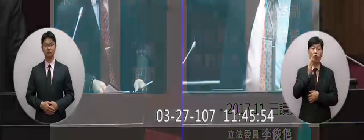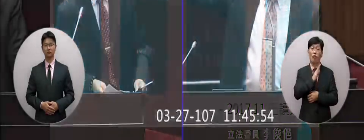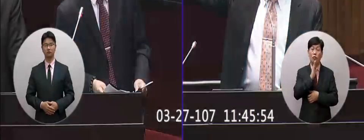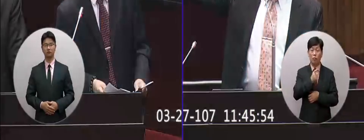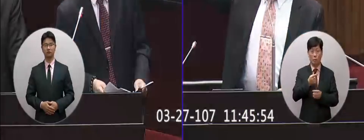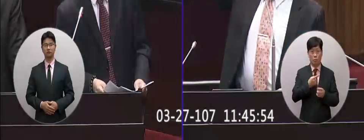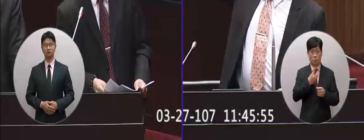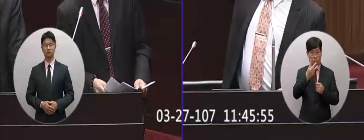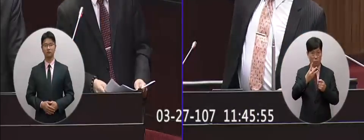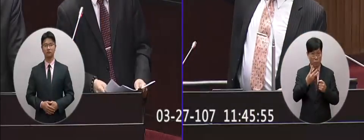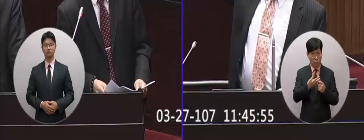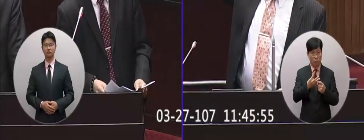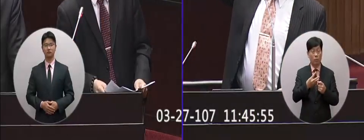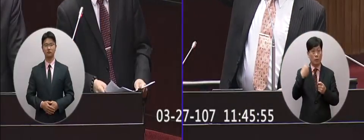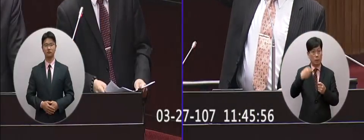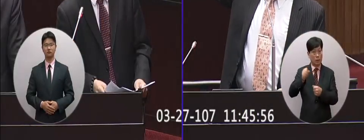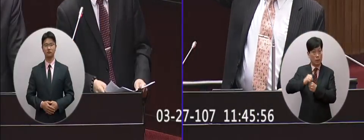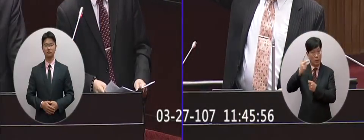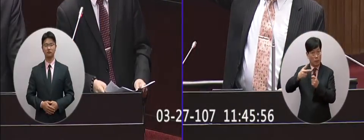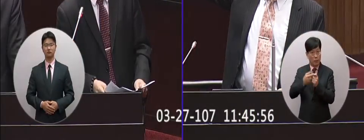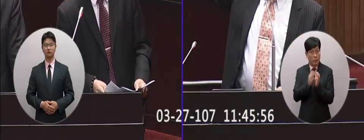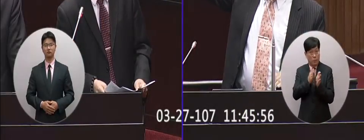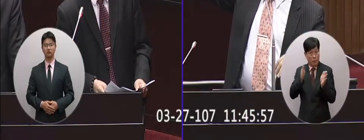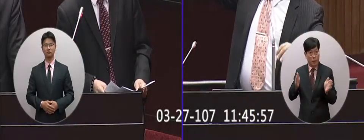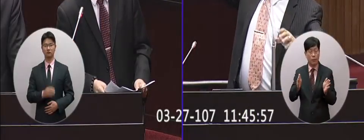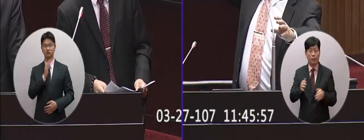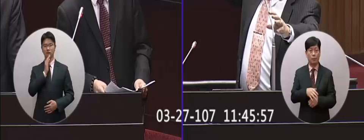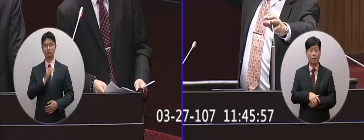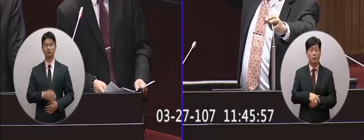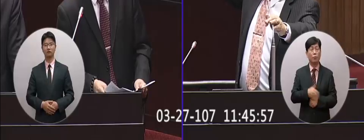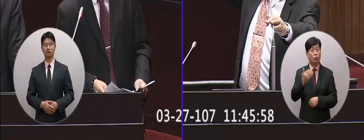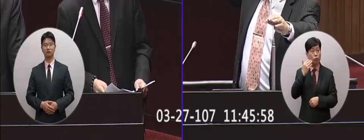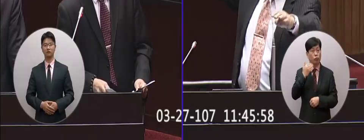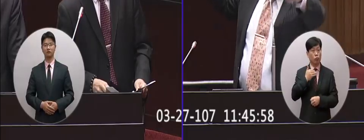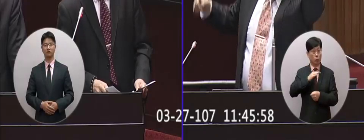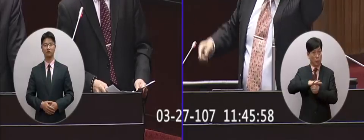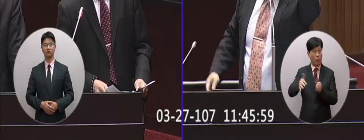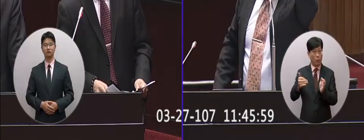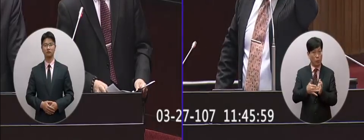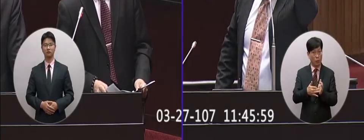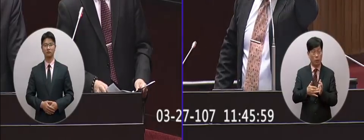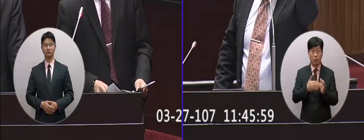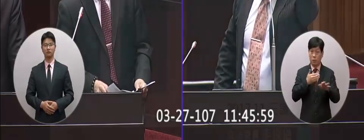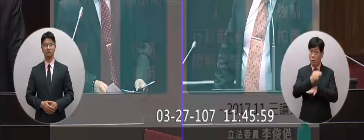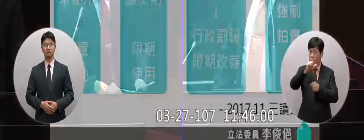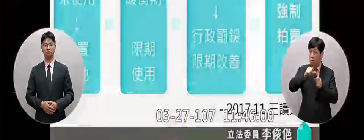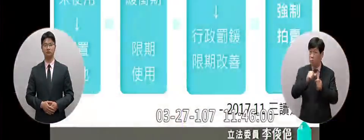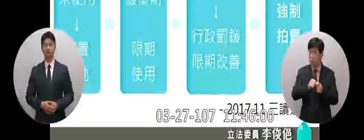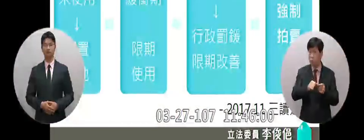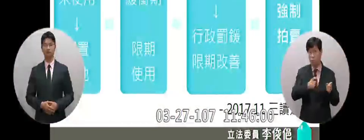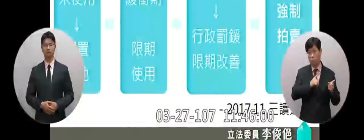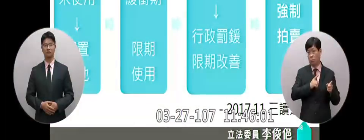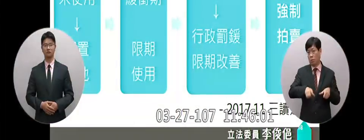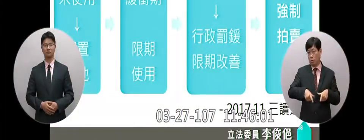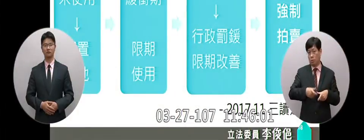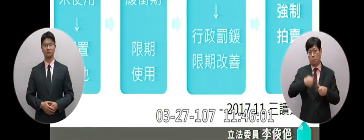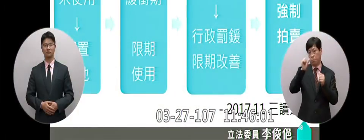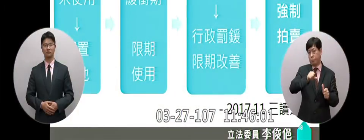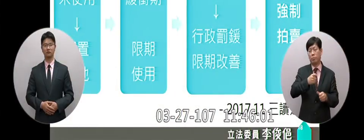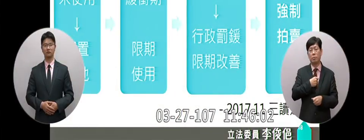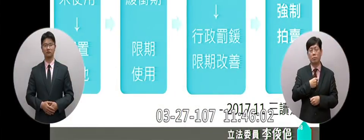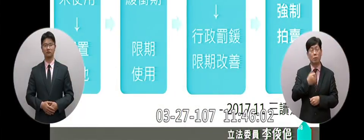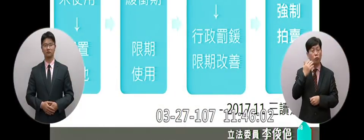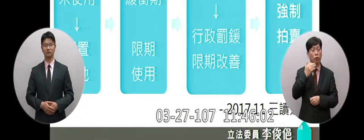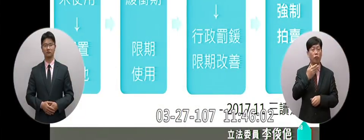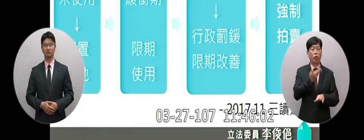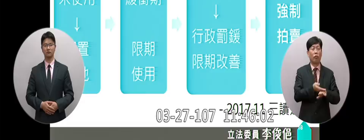就叫闲置，然后我再给你两年的缓冲时间，对不对？那缓冲时间完了。超过了5年，我就准备开始开发了，对不对？我